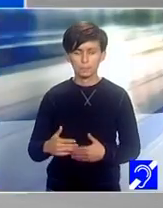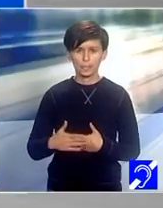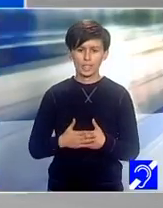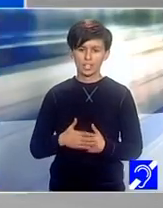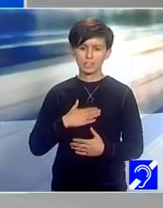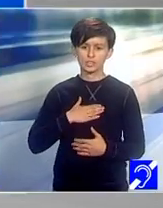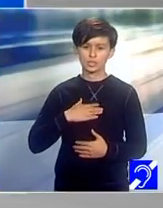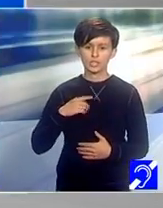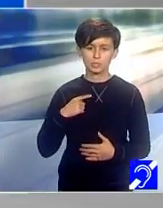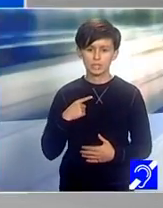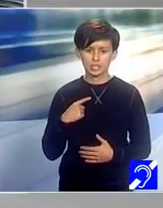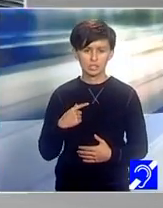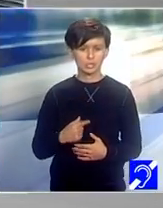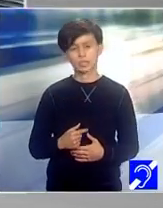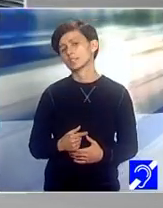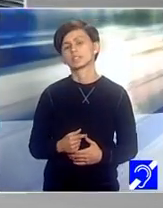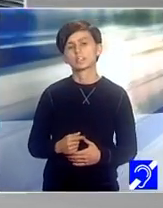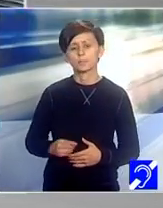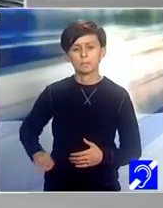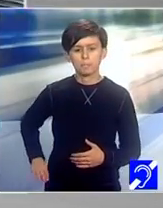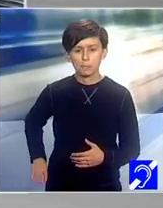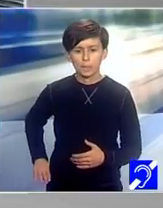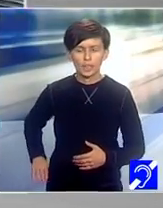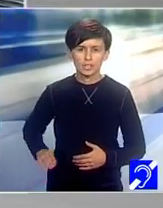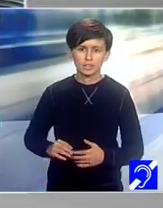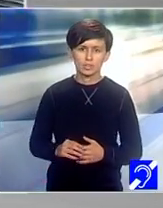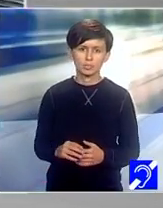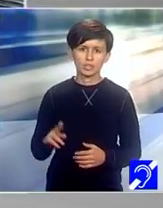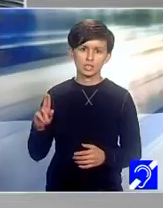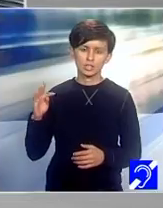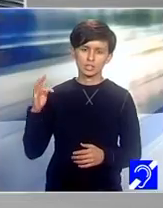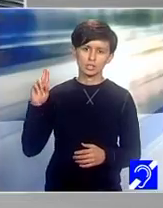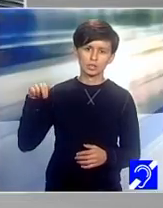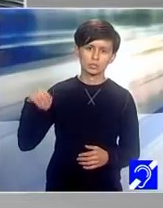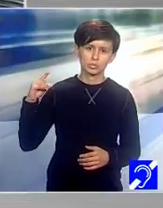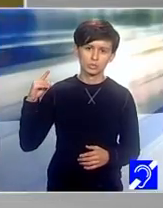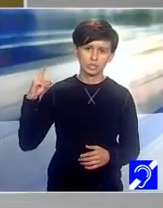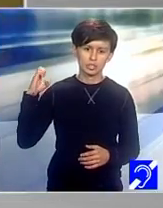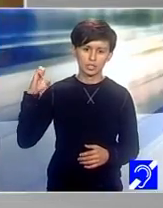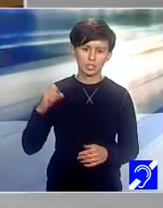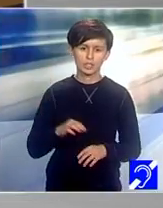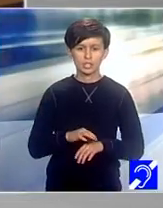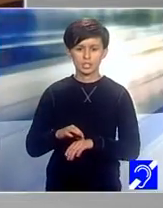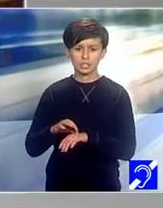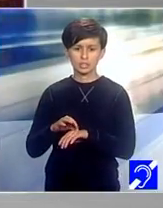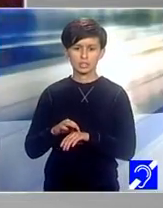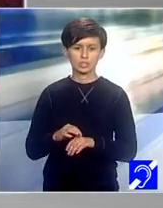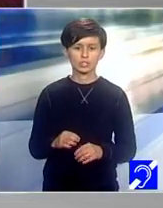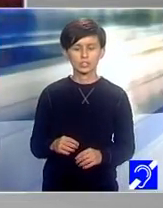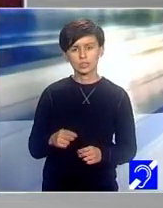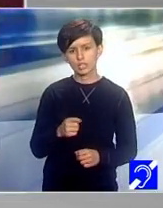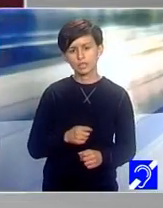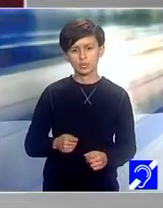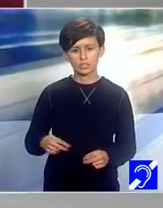se află acum doamna Cioto Tunde, coordonator al proiectului 100% Made in Cluj din